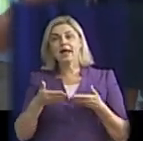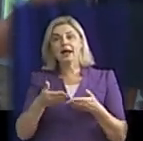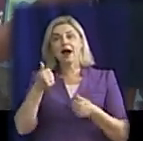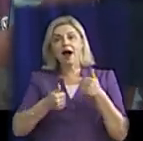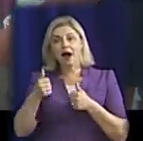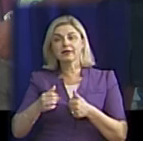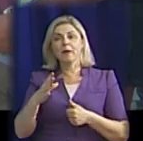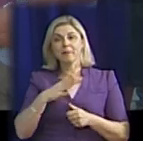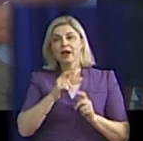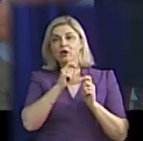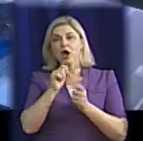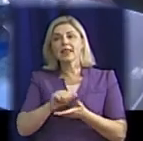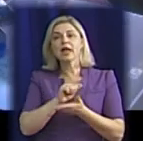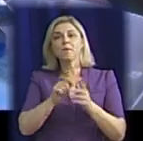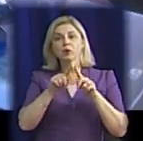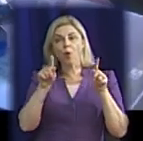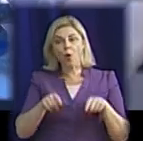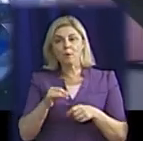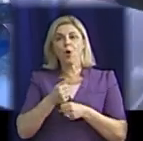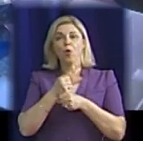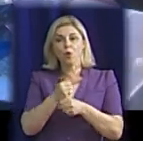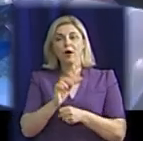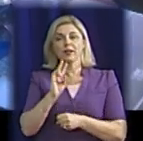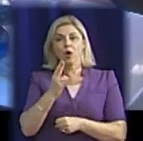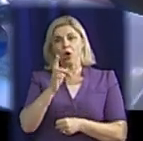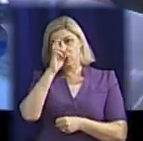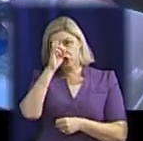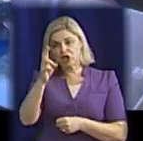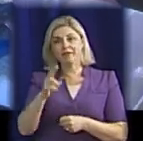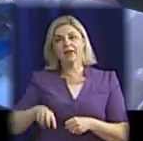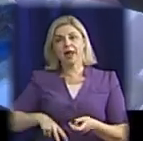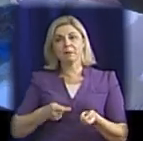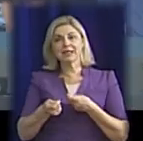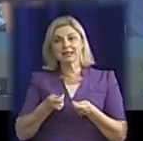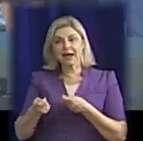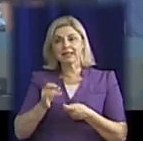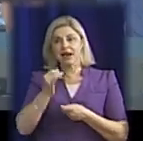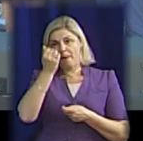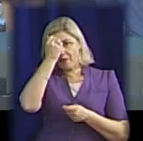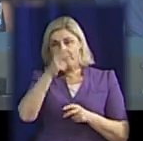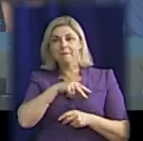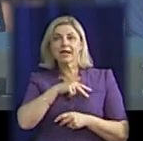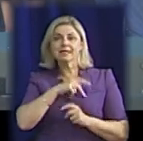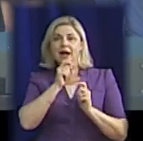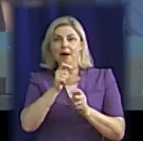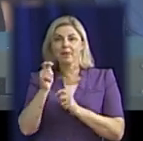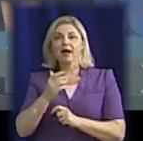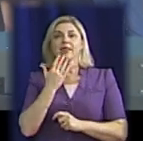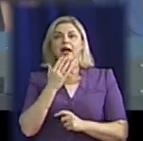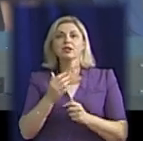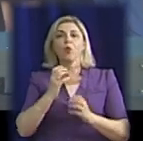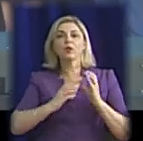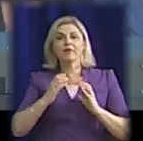було нагороджено дипломами та кубками Миколаївської обласної державної адміністрації, а також пам'ятними призами Національного